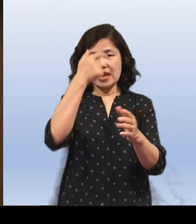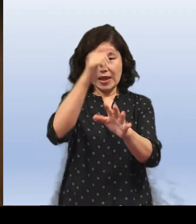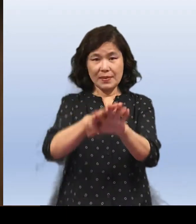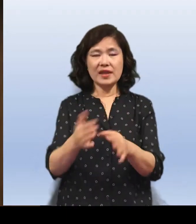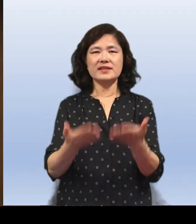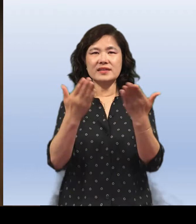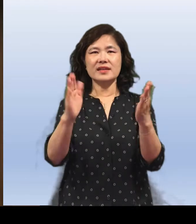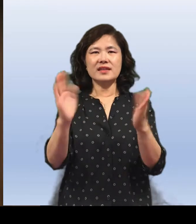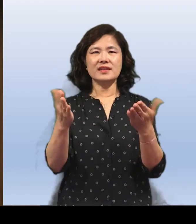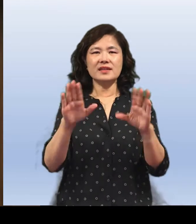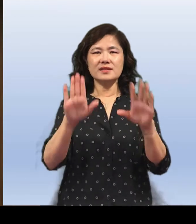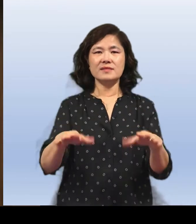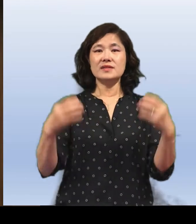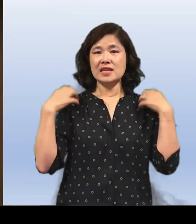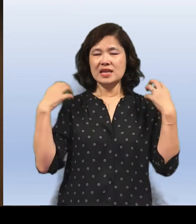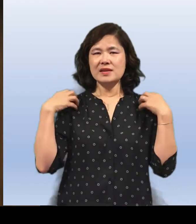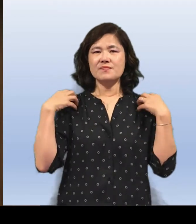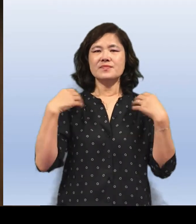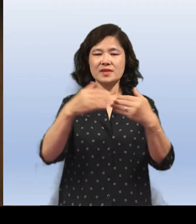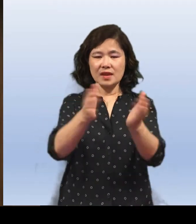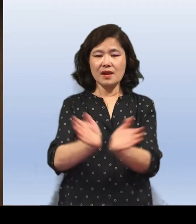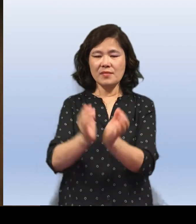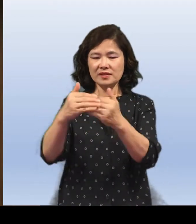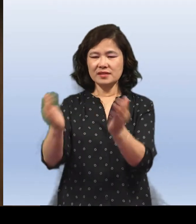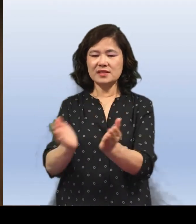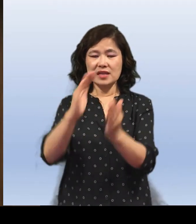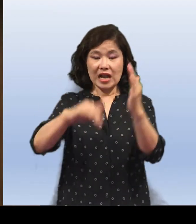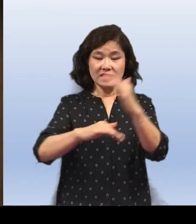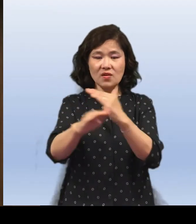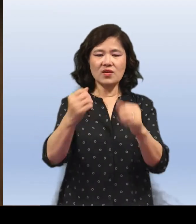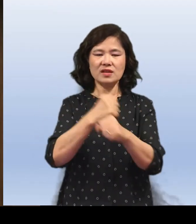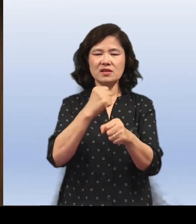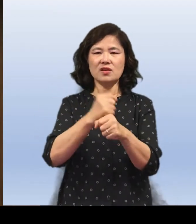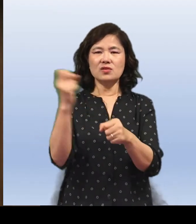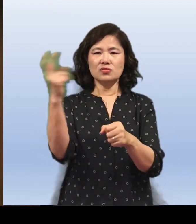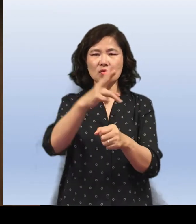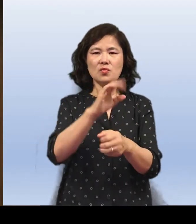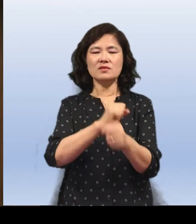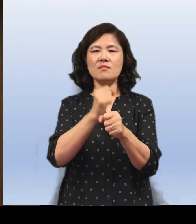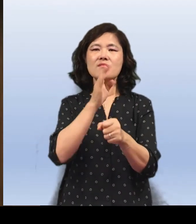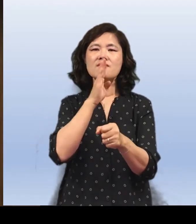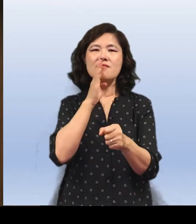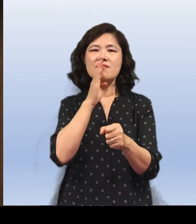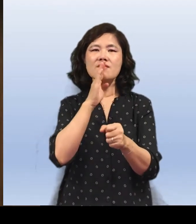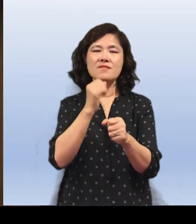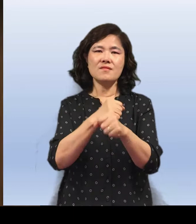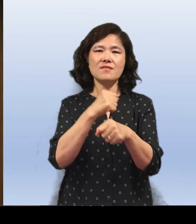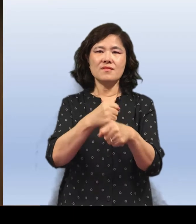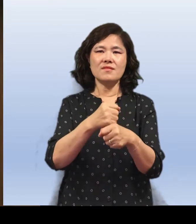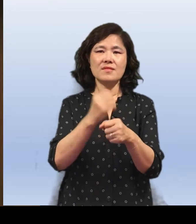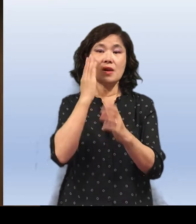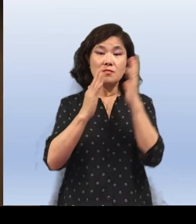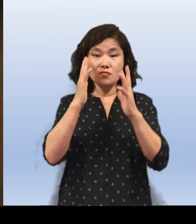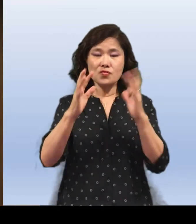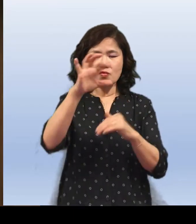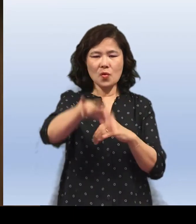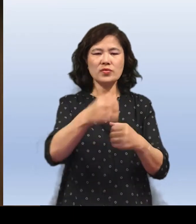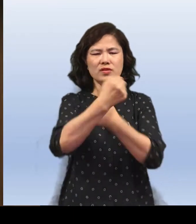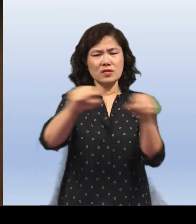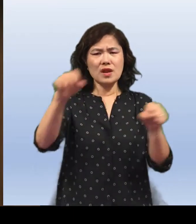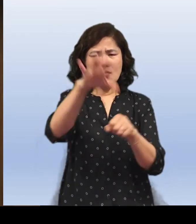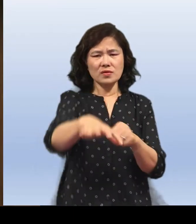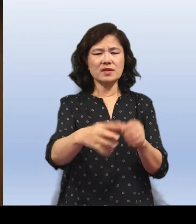제가 담당하고 있는 교구들도 이제 몇몇 사랑방들이 가정에서 또 공원에서 대면 모임을 하고 계셔서 제가 이제 방문한 적이